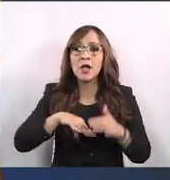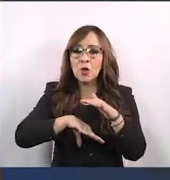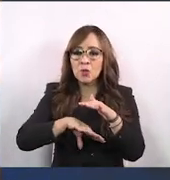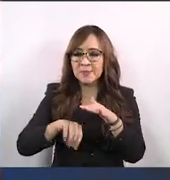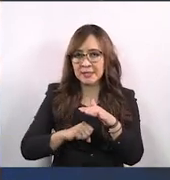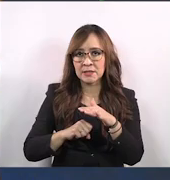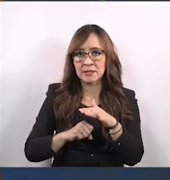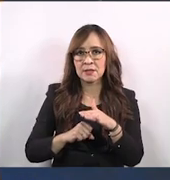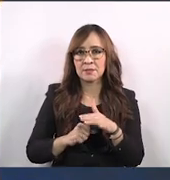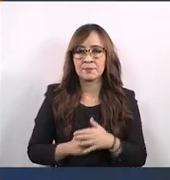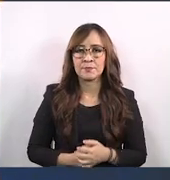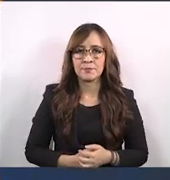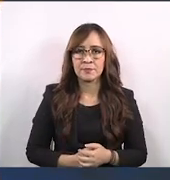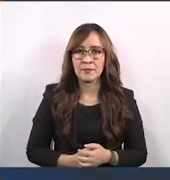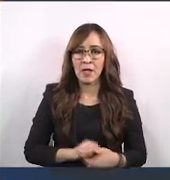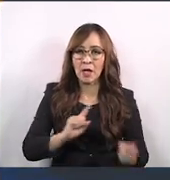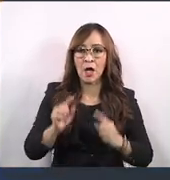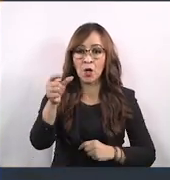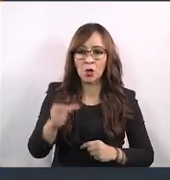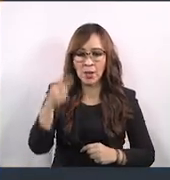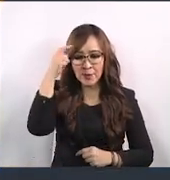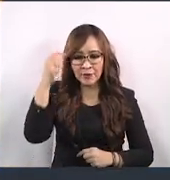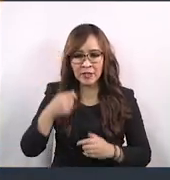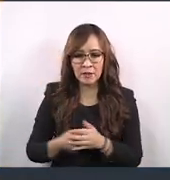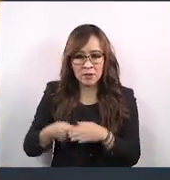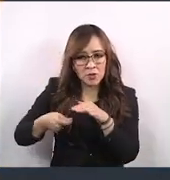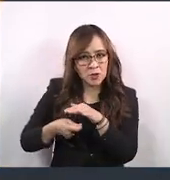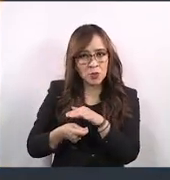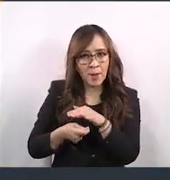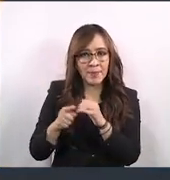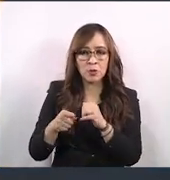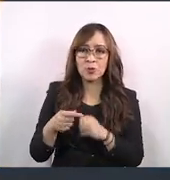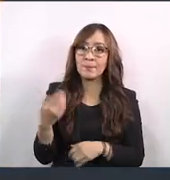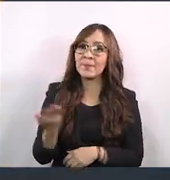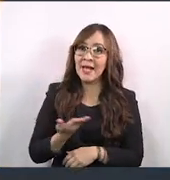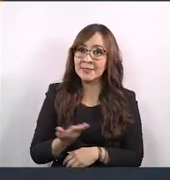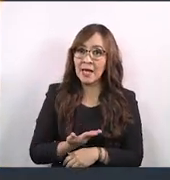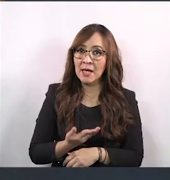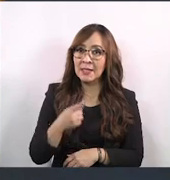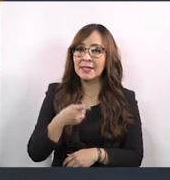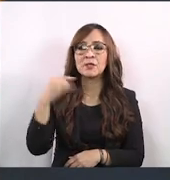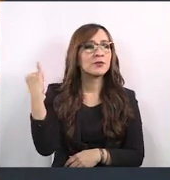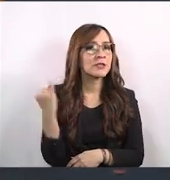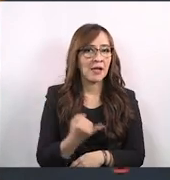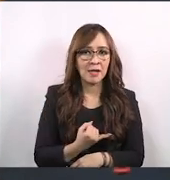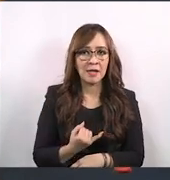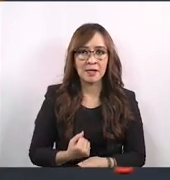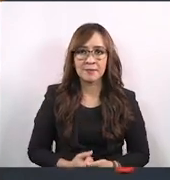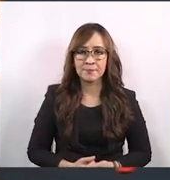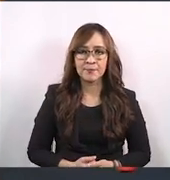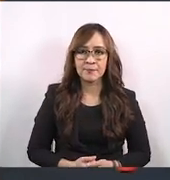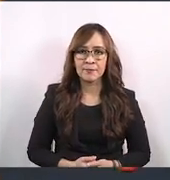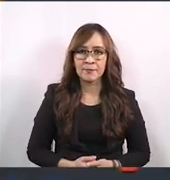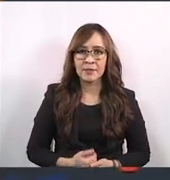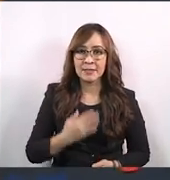ketika orang menganggap menyogok itu biasa suap itu biasa tapi serat tetap mempertahankan kehidupan yang benar itu namanya cari mati